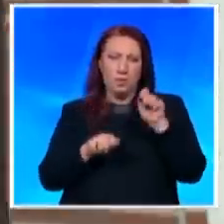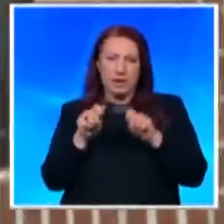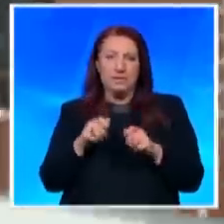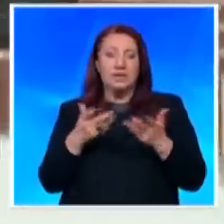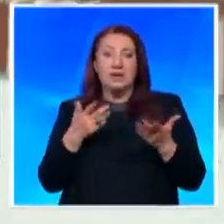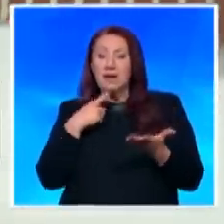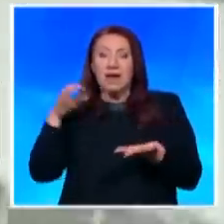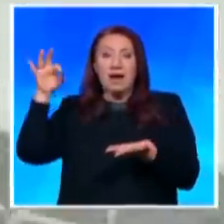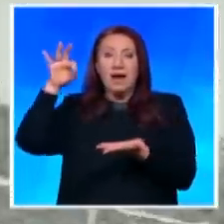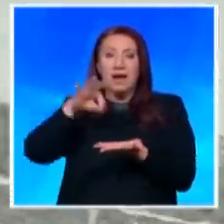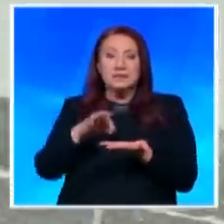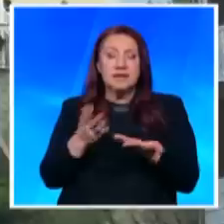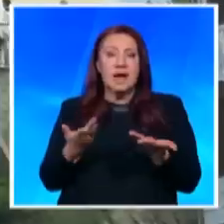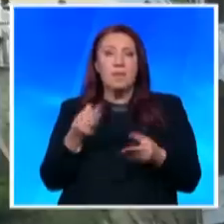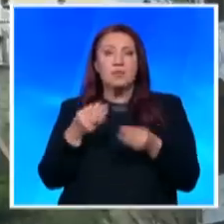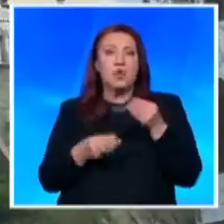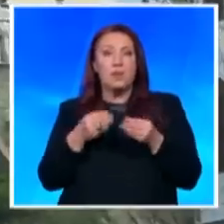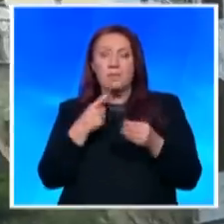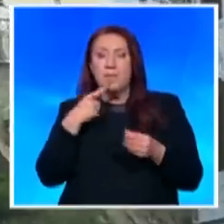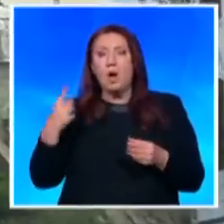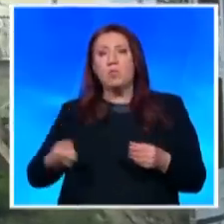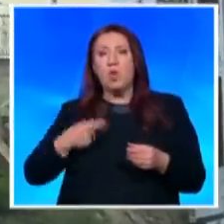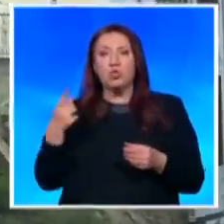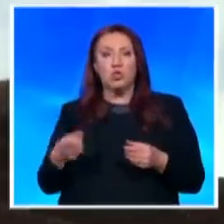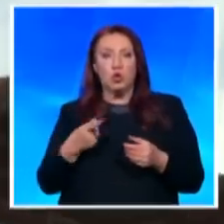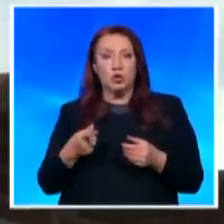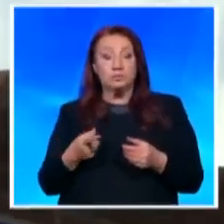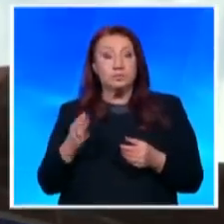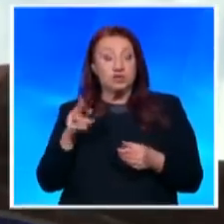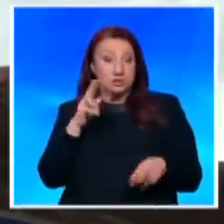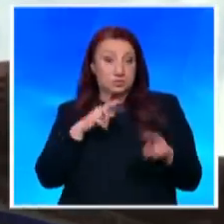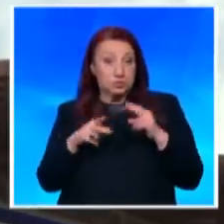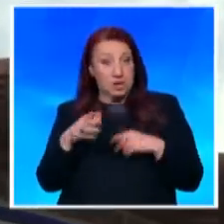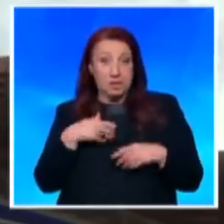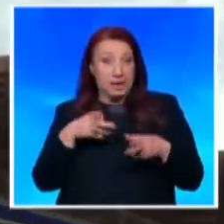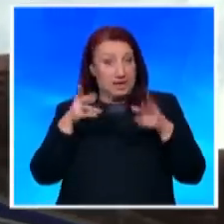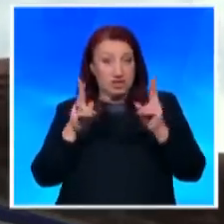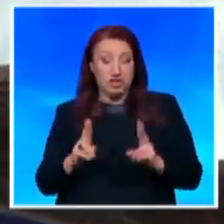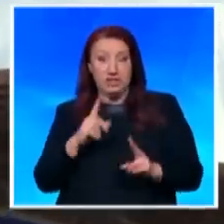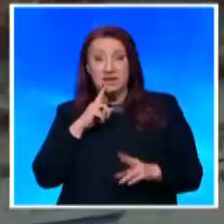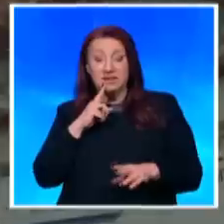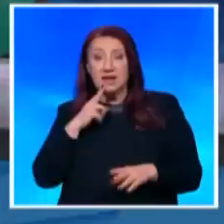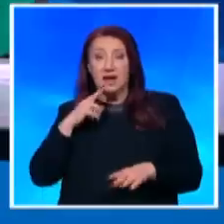дължи на неизправност в мотора. Предстои проверка дали е имал разрешение да лети над града.